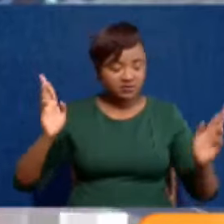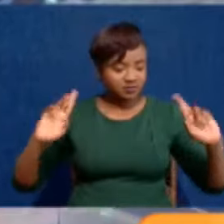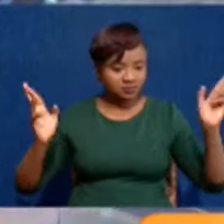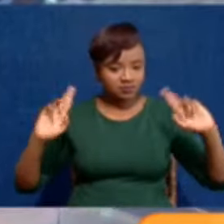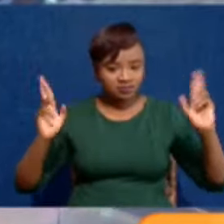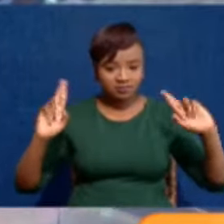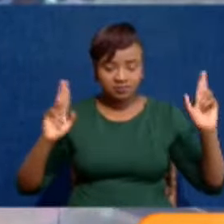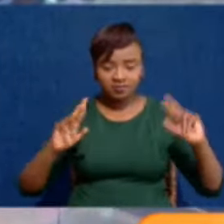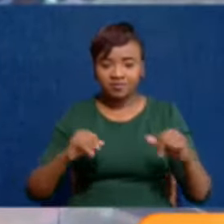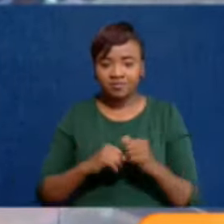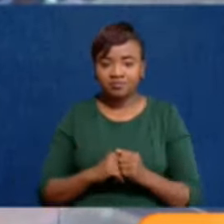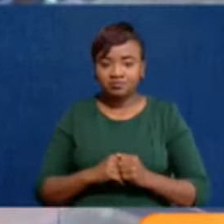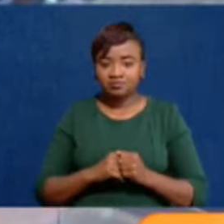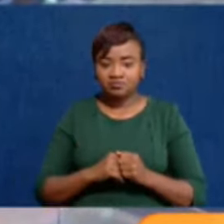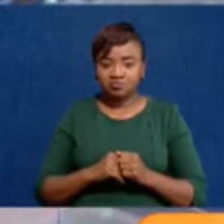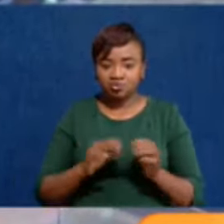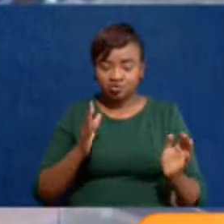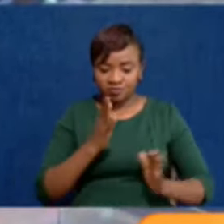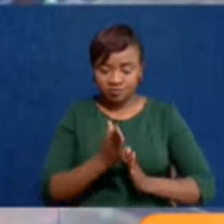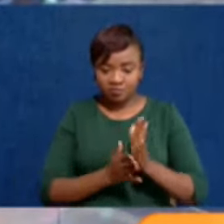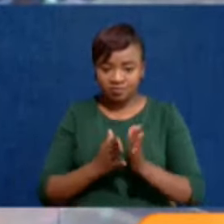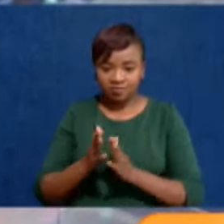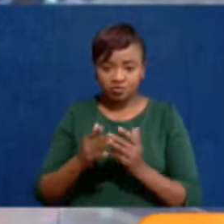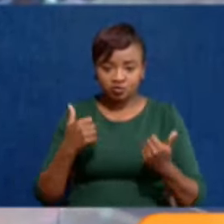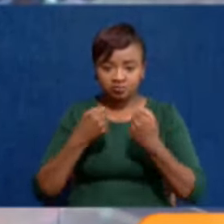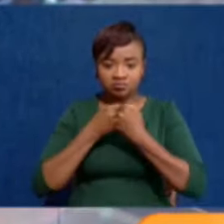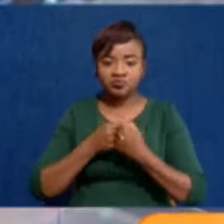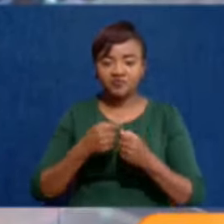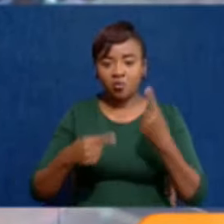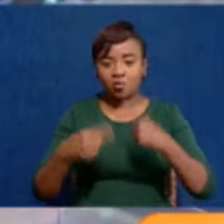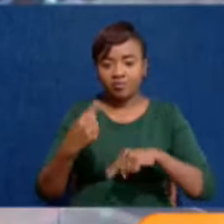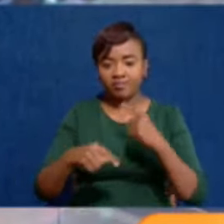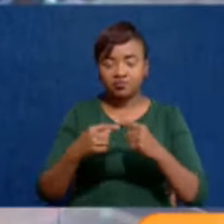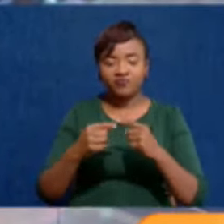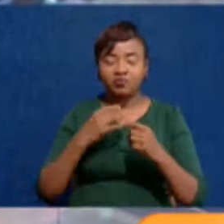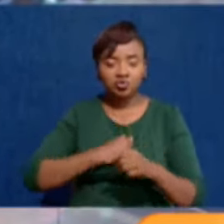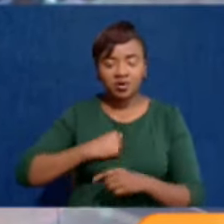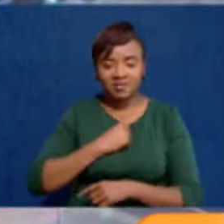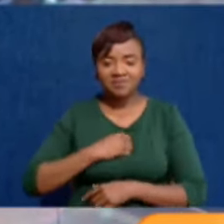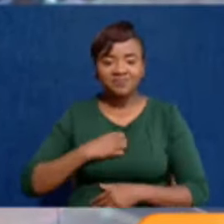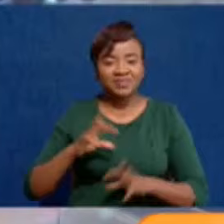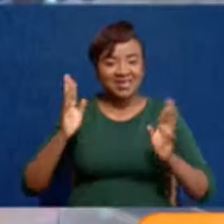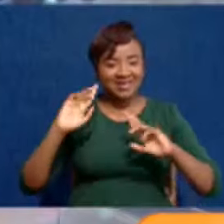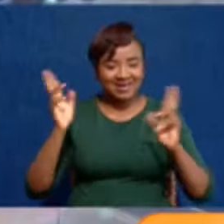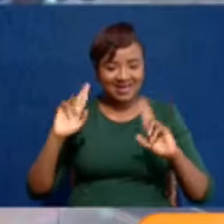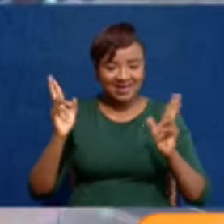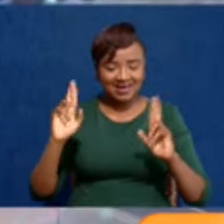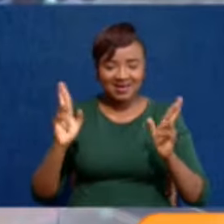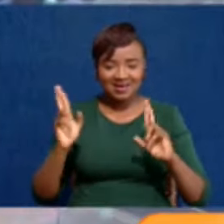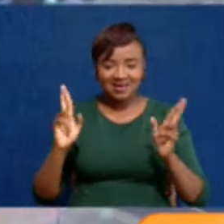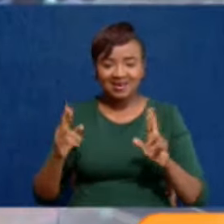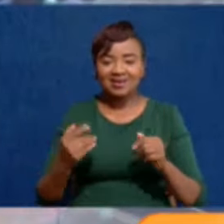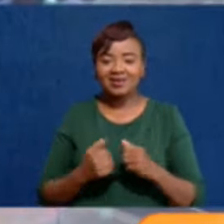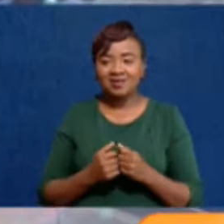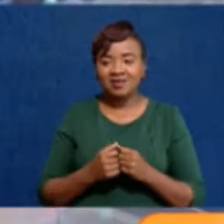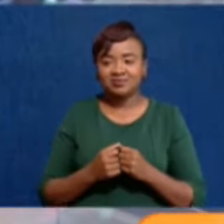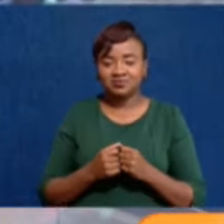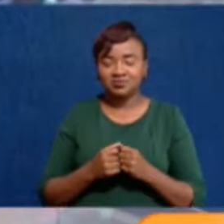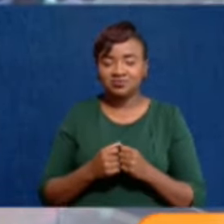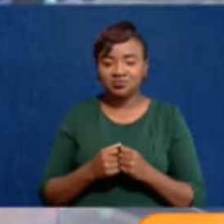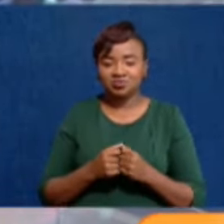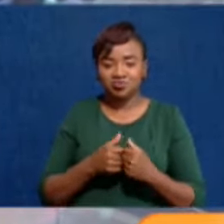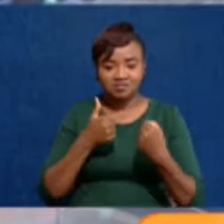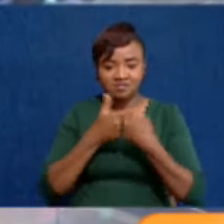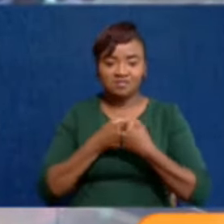Tayari kukabiliana na maandamano yaliyoratibiwa kufanyika siku ya Alhamis. Hii ni kauli ya kaimu inspekta jenerali wa polisi Gilbert